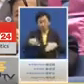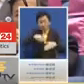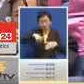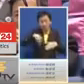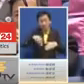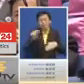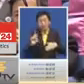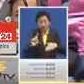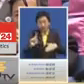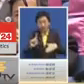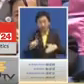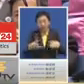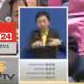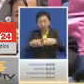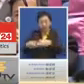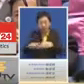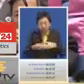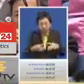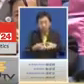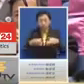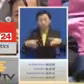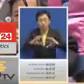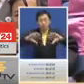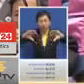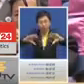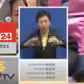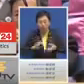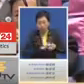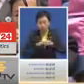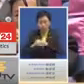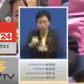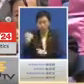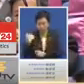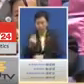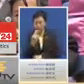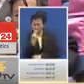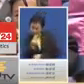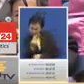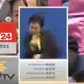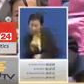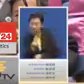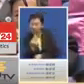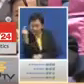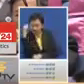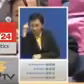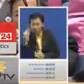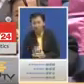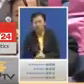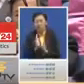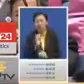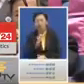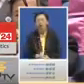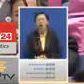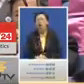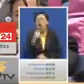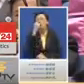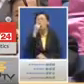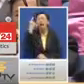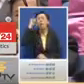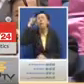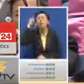ำเป็นยังไงพรรคร่วมเป็นยังไงเอกภาพมีไหมเขาดูออกบางคนชอบพูดฝรั่งมันไม่รู้ประเทศเรา